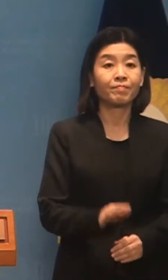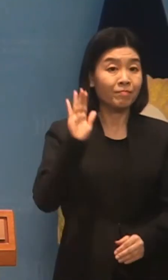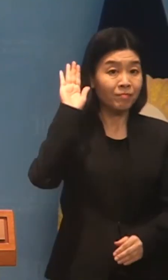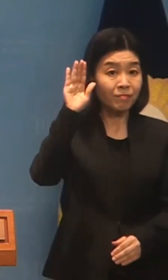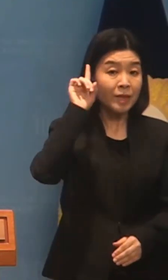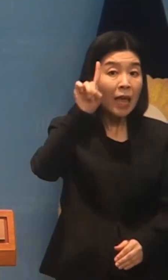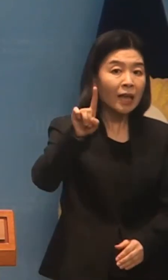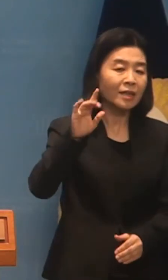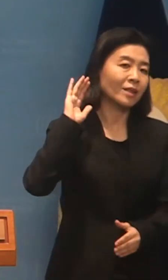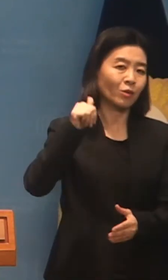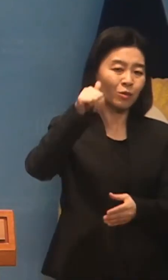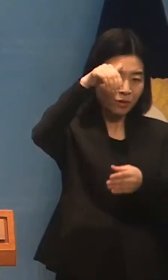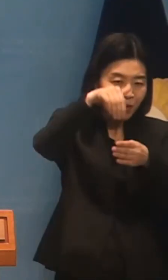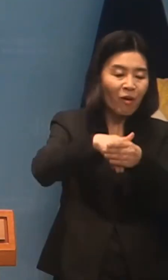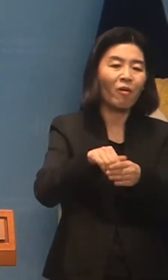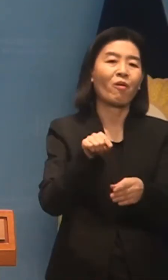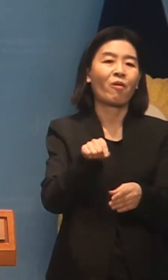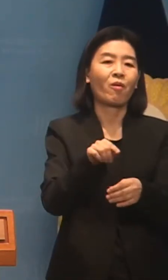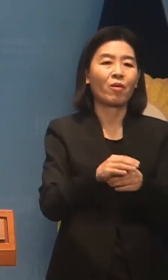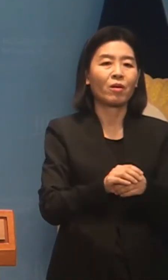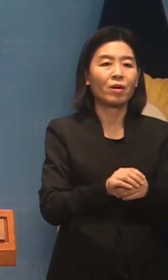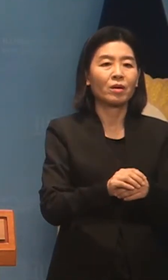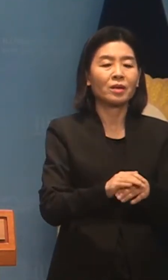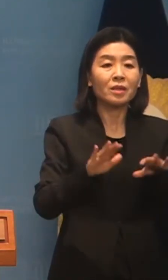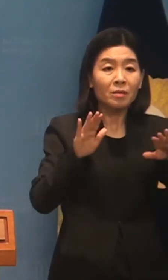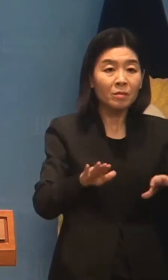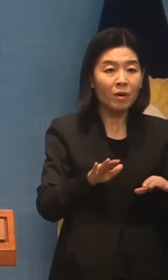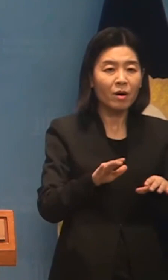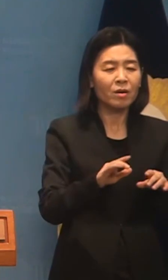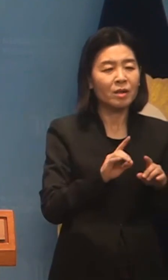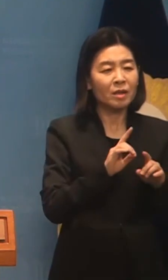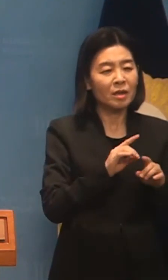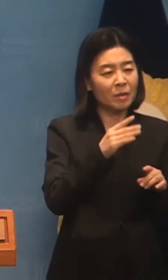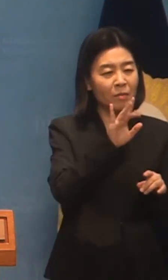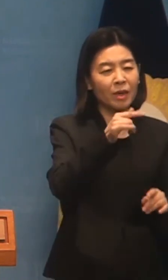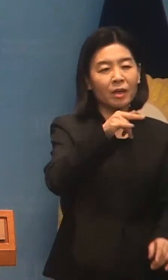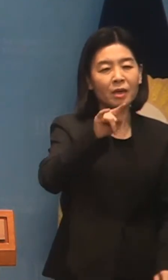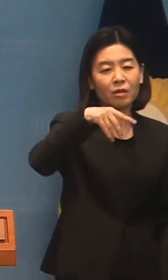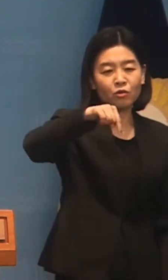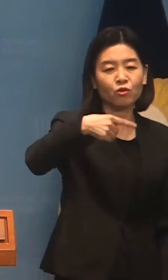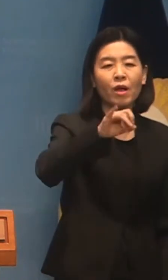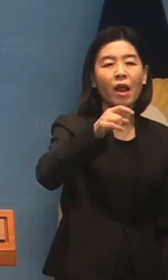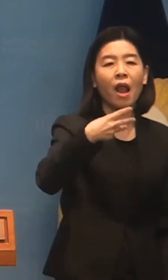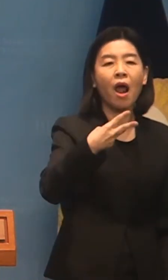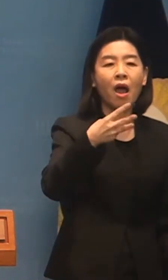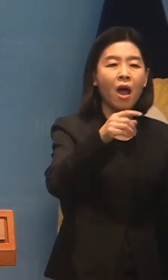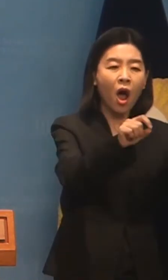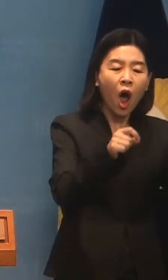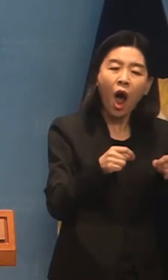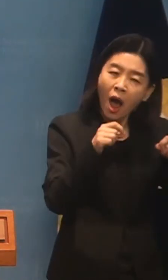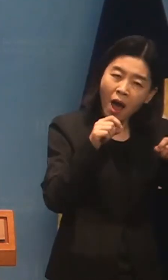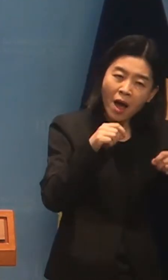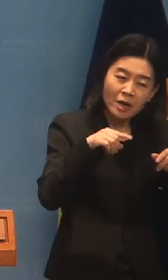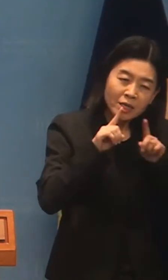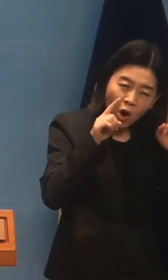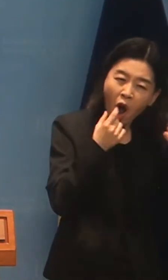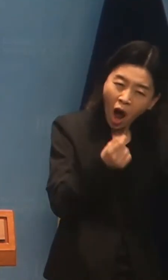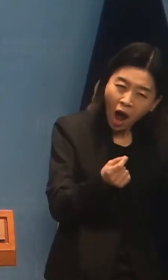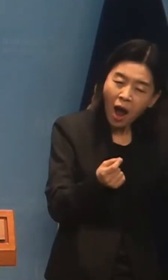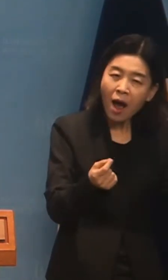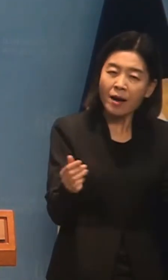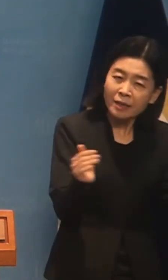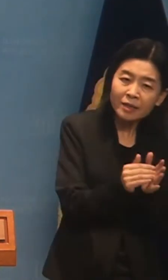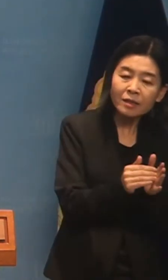이번 대선은 베네수엘라의 지옥문을 활짝 열 것이냐 아니면 닫을 것이냐의 대선입니다. 내가